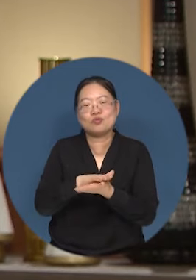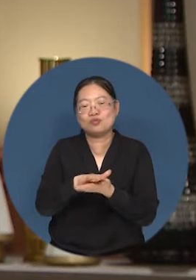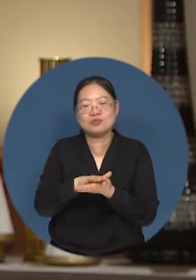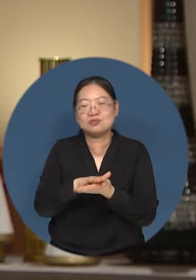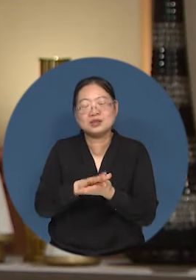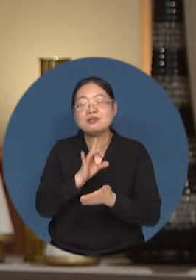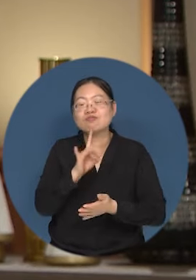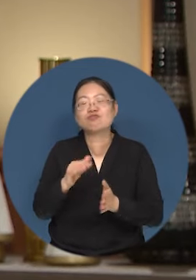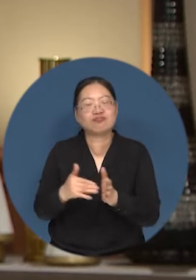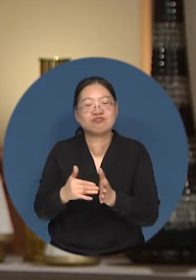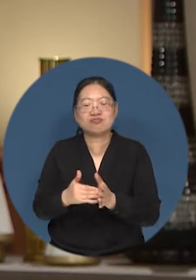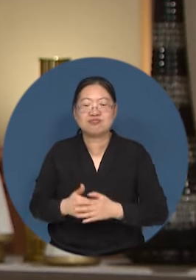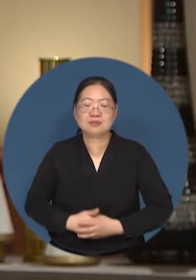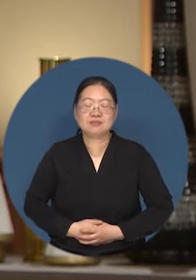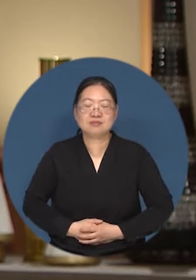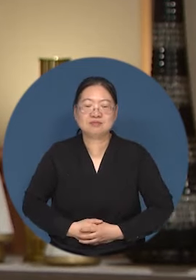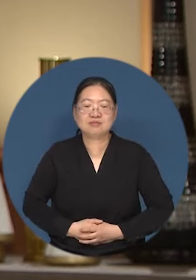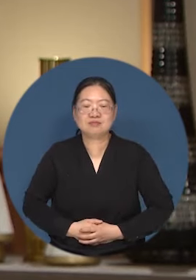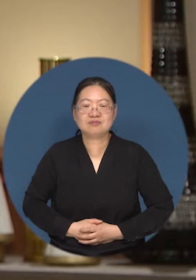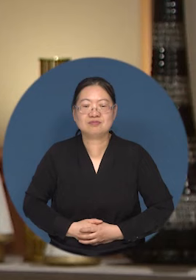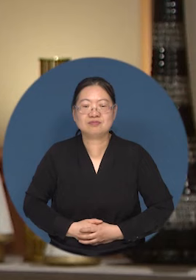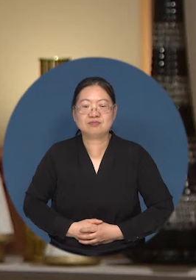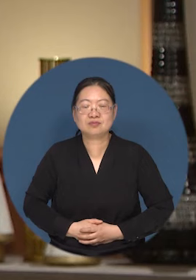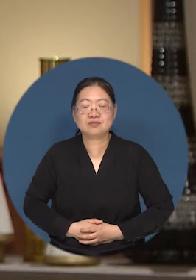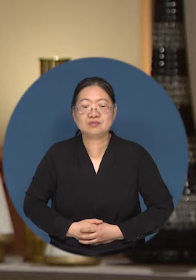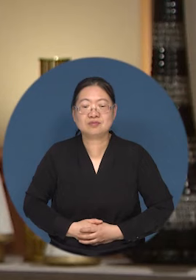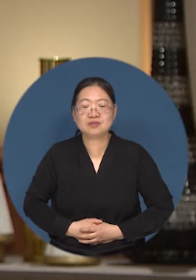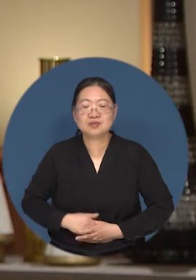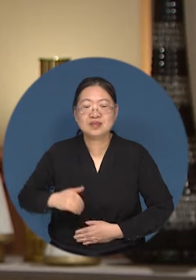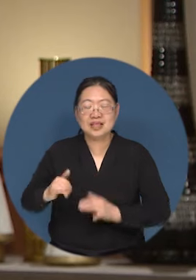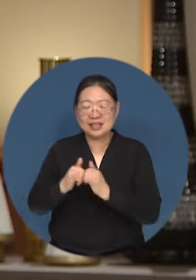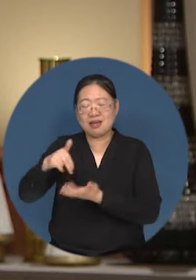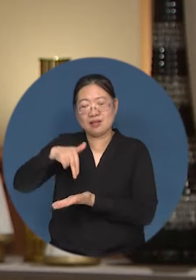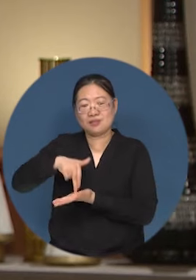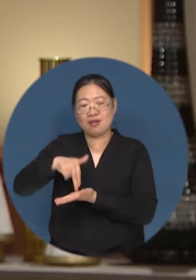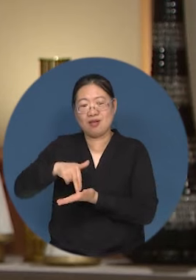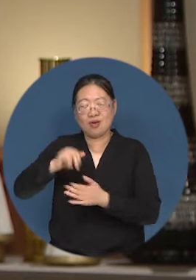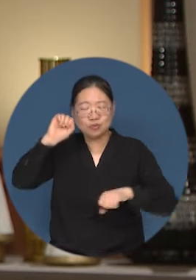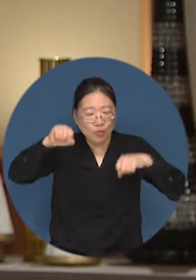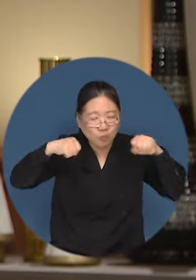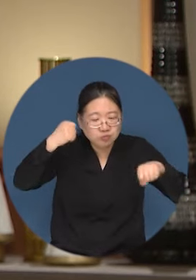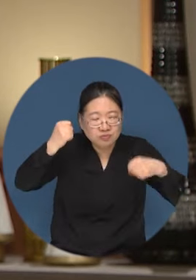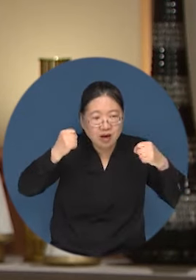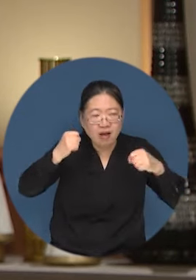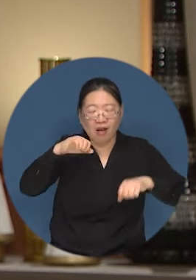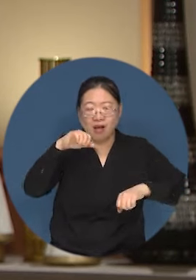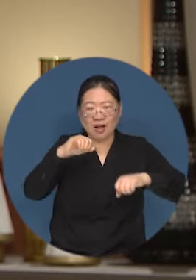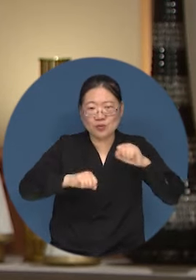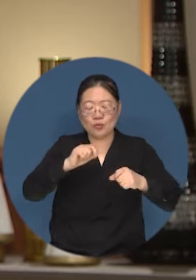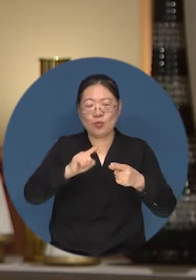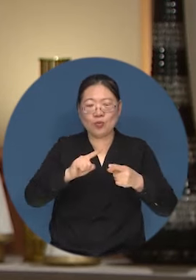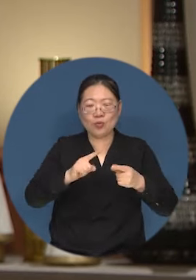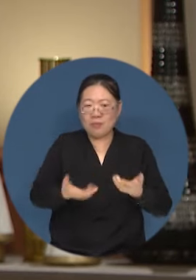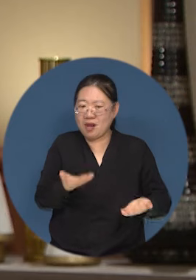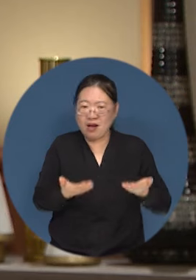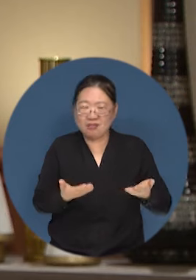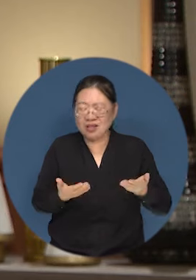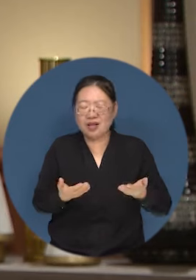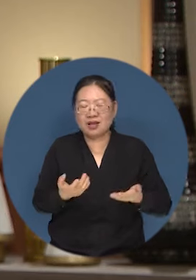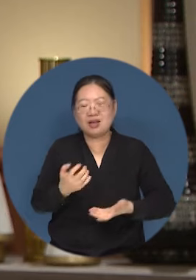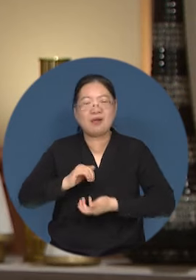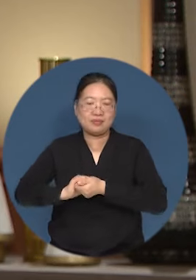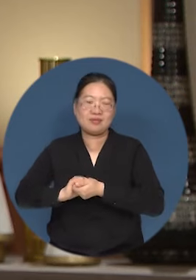네. 근데 뭐 우리가 인간의 관점에서 동물의 행동을 판단하기에는 한계가